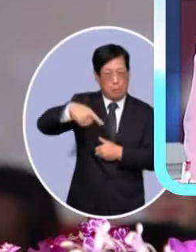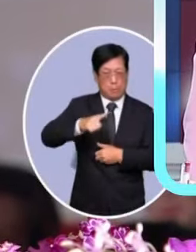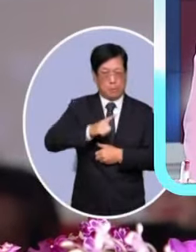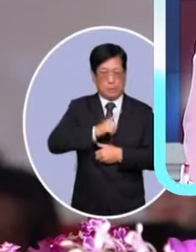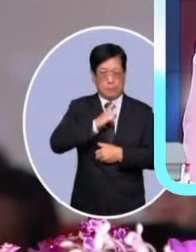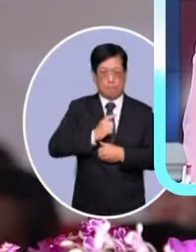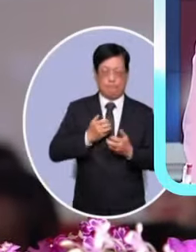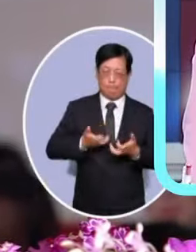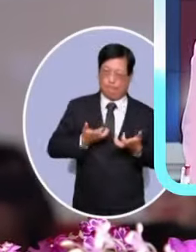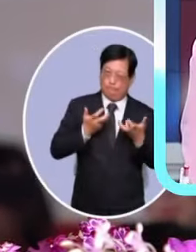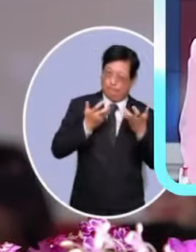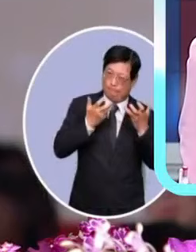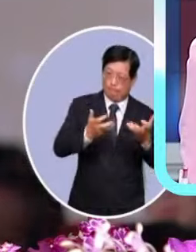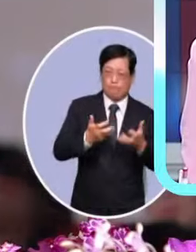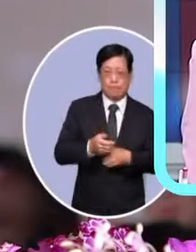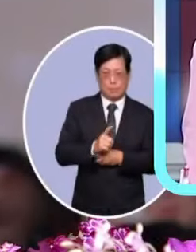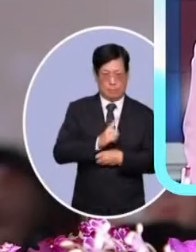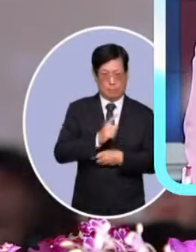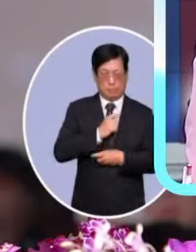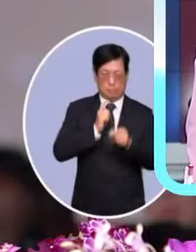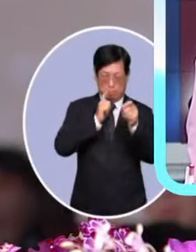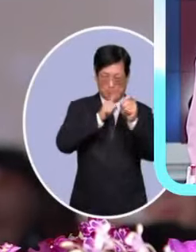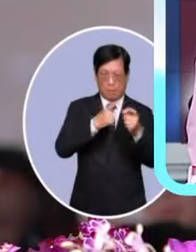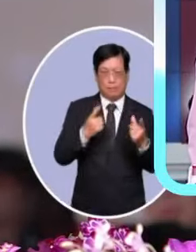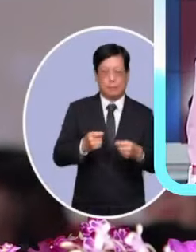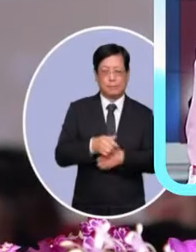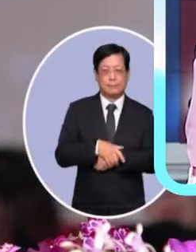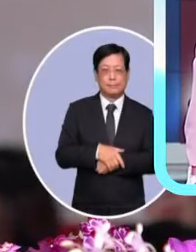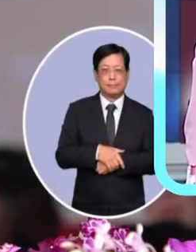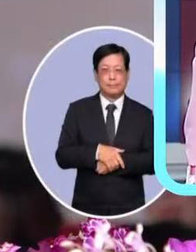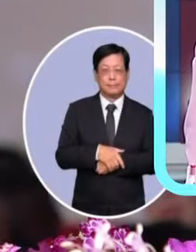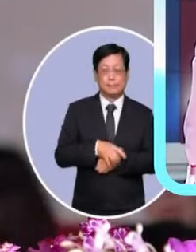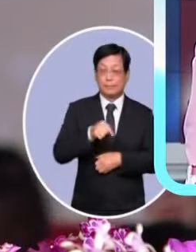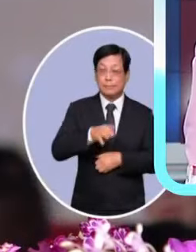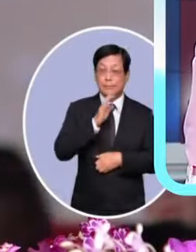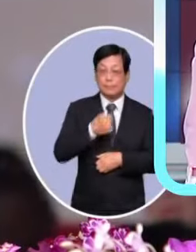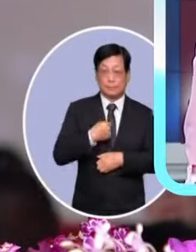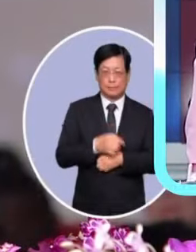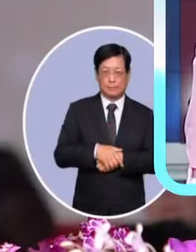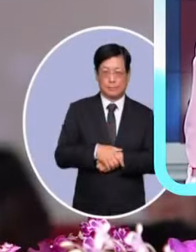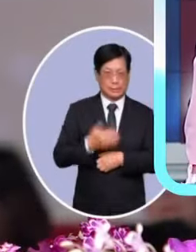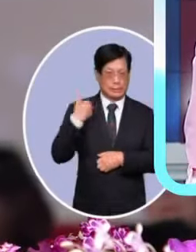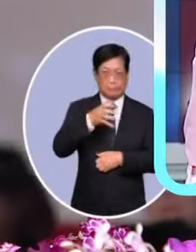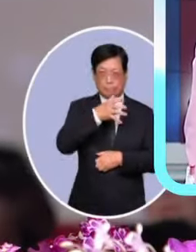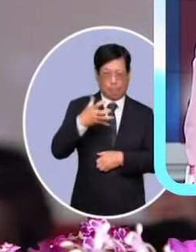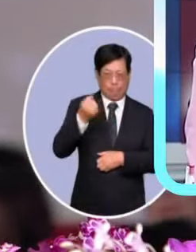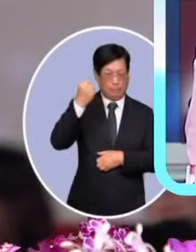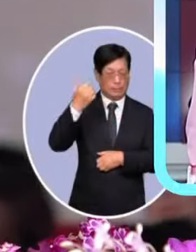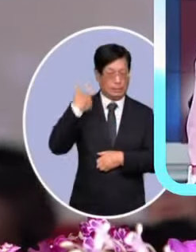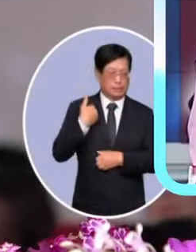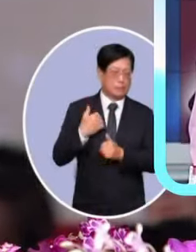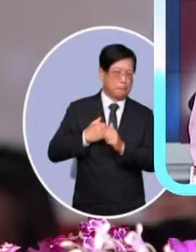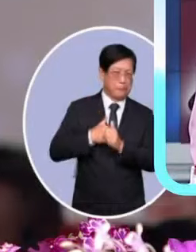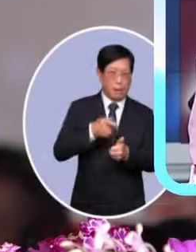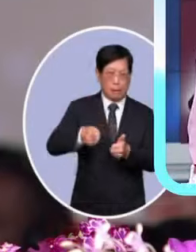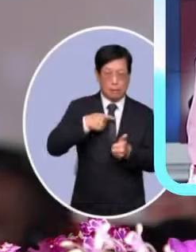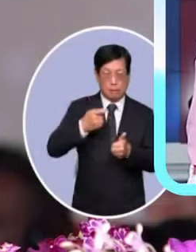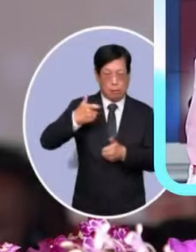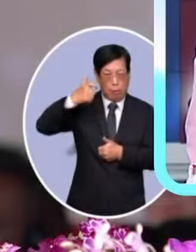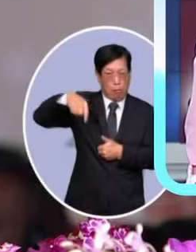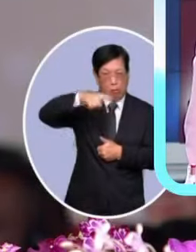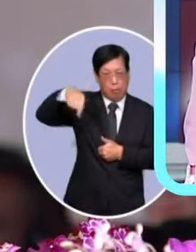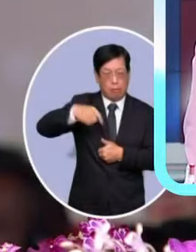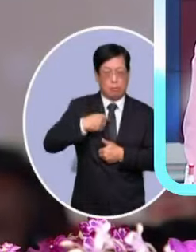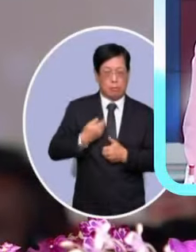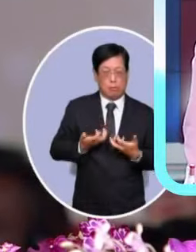种话？因为我是说你那个。一定要敢让大家有感觉你有打到点，你知道吧？不然你那边讲说，哎呀，